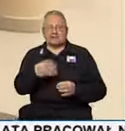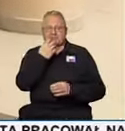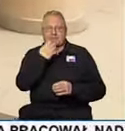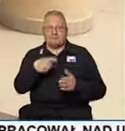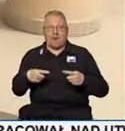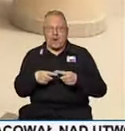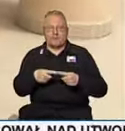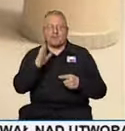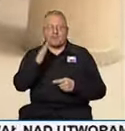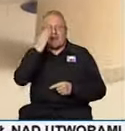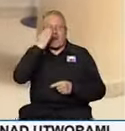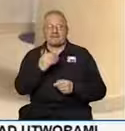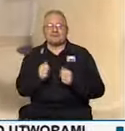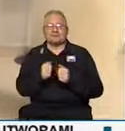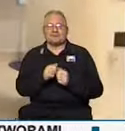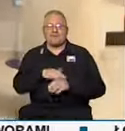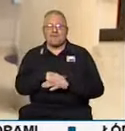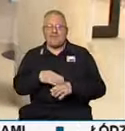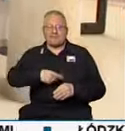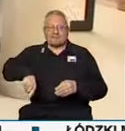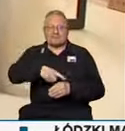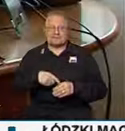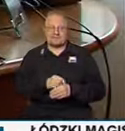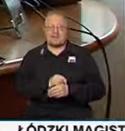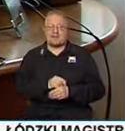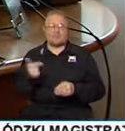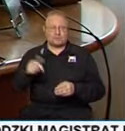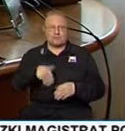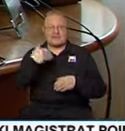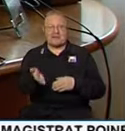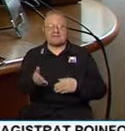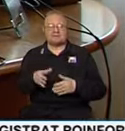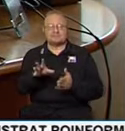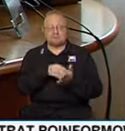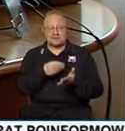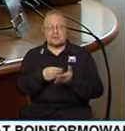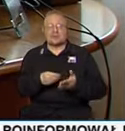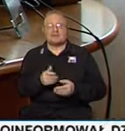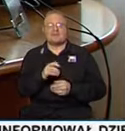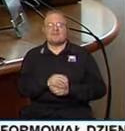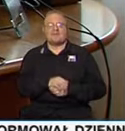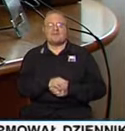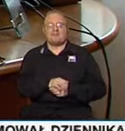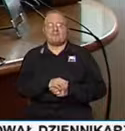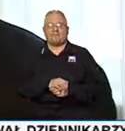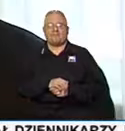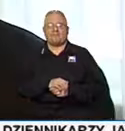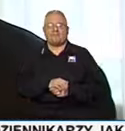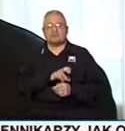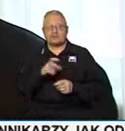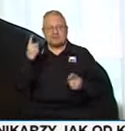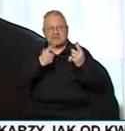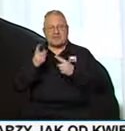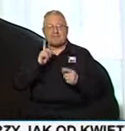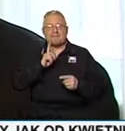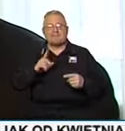latem zimna woda w misce. Mamy dawać przykład, podkreśla wiceprezydent, prywatnie właściciel Nory, 5-letniego Berneńczyka. Czy myśleli